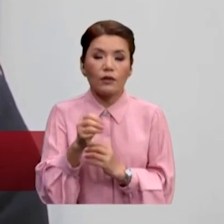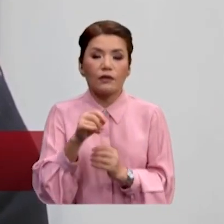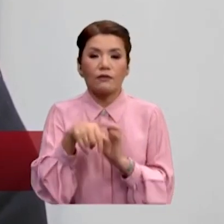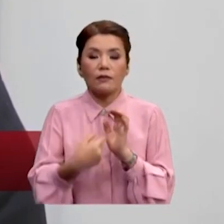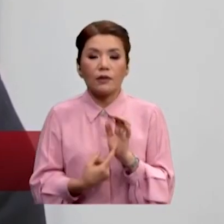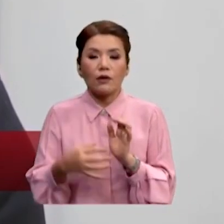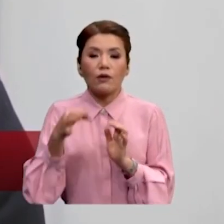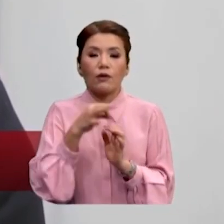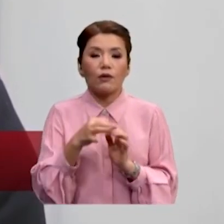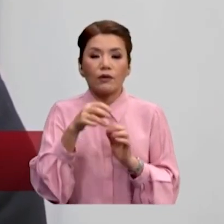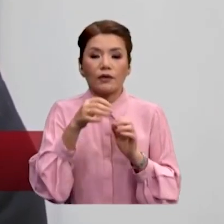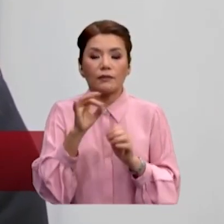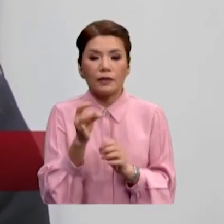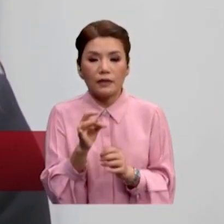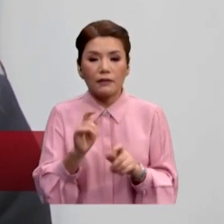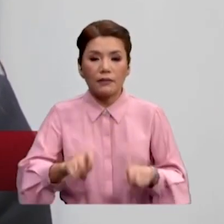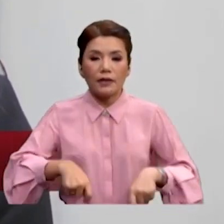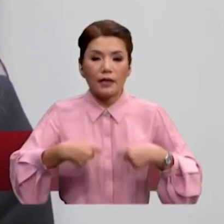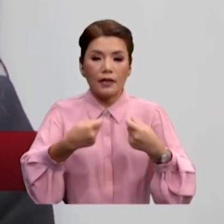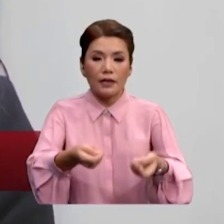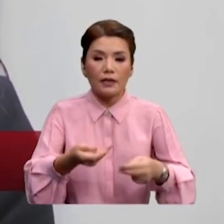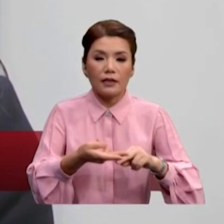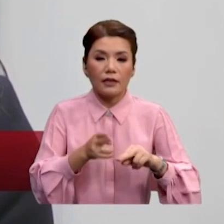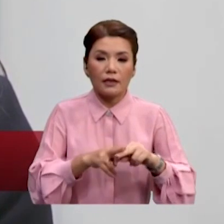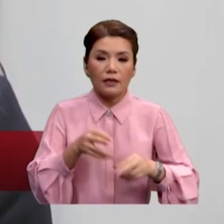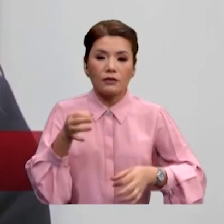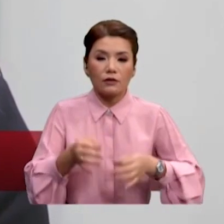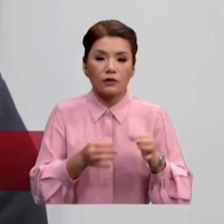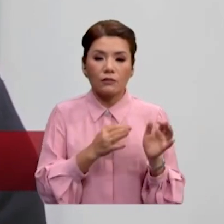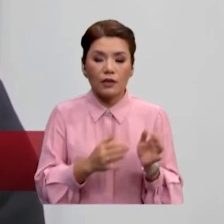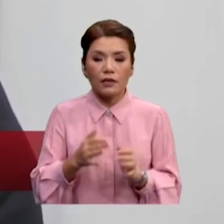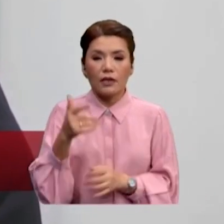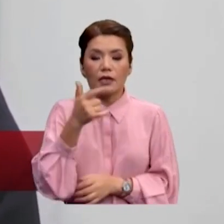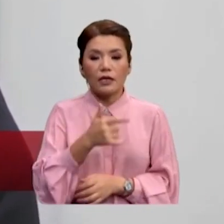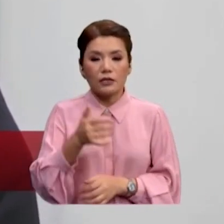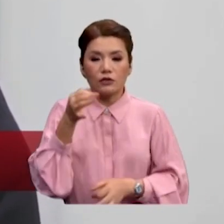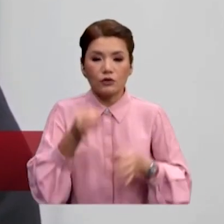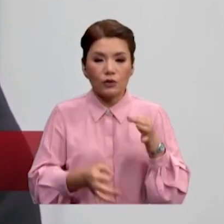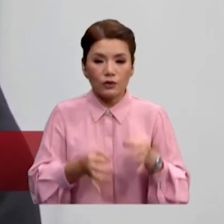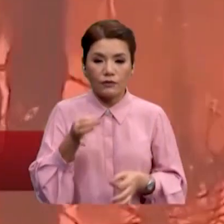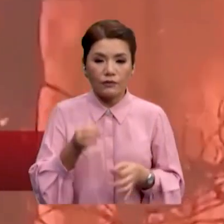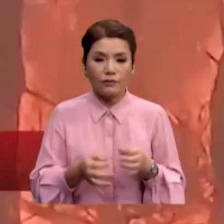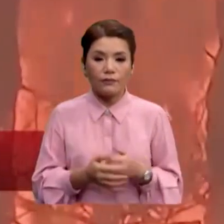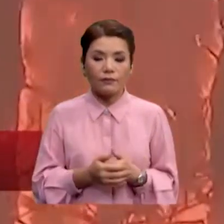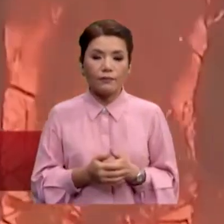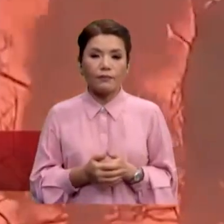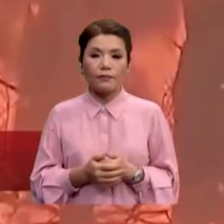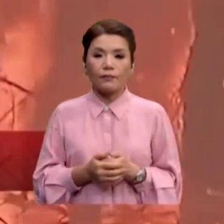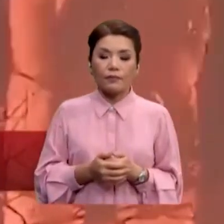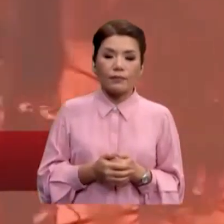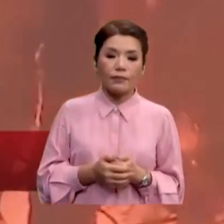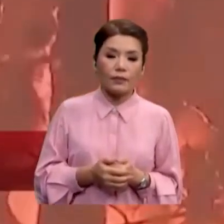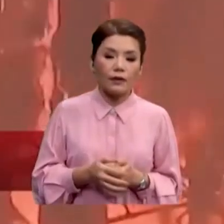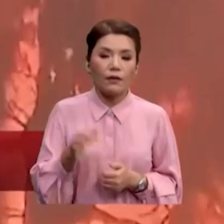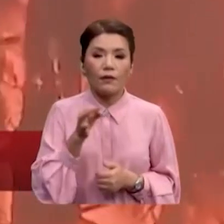вопрос о его размере передан на рассмотрение судом в порядке гражданского судопроизводства.